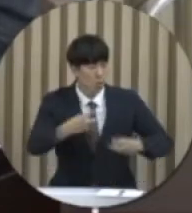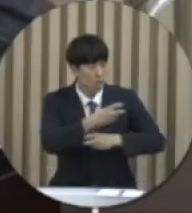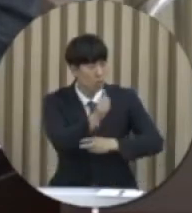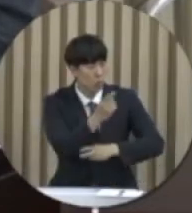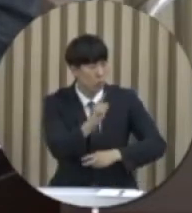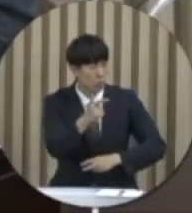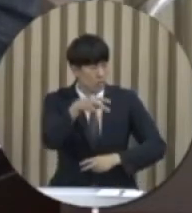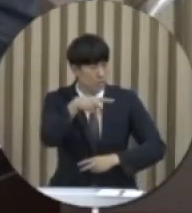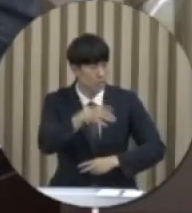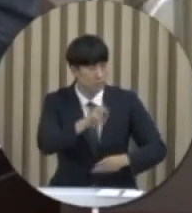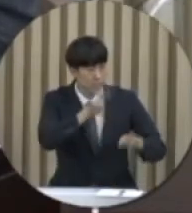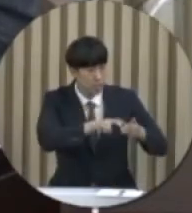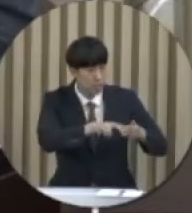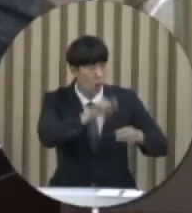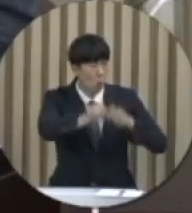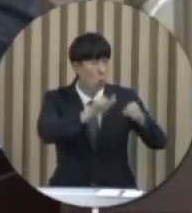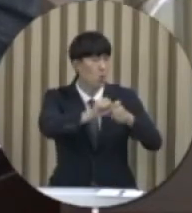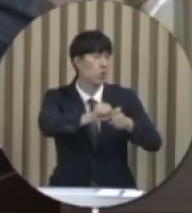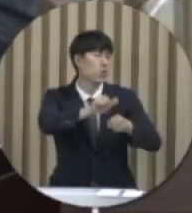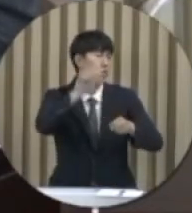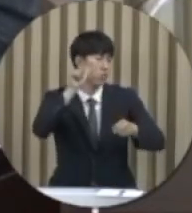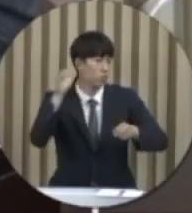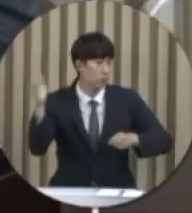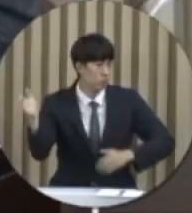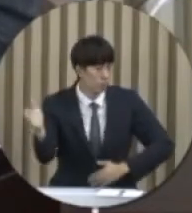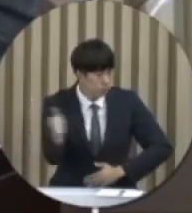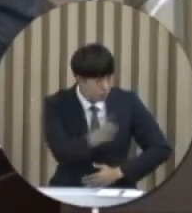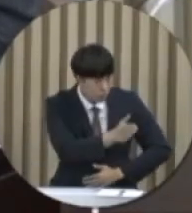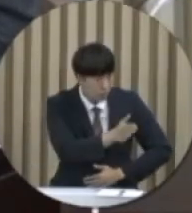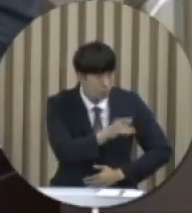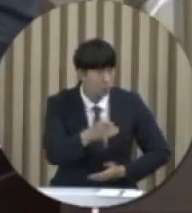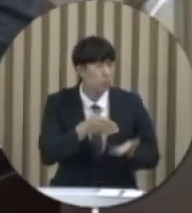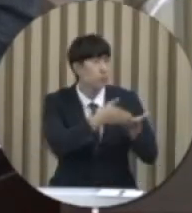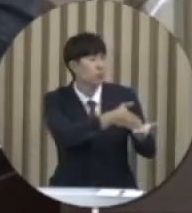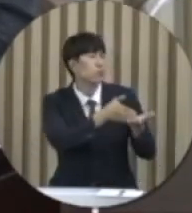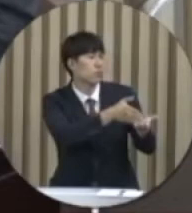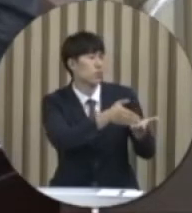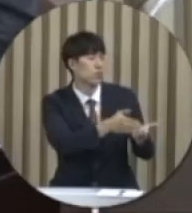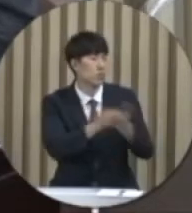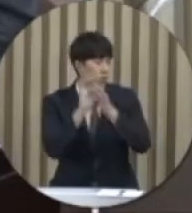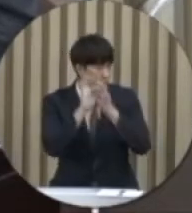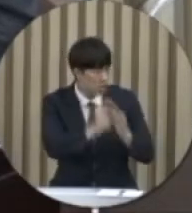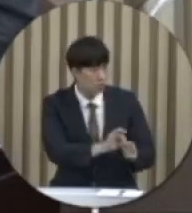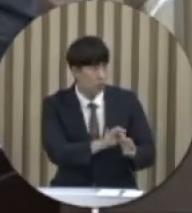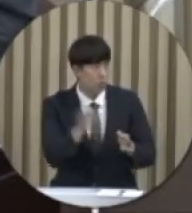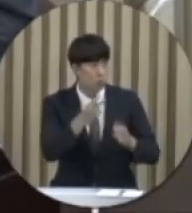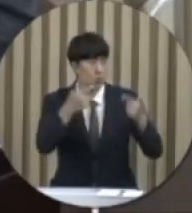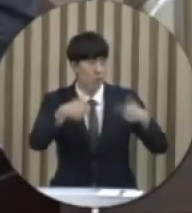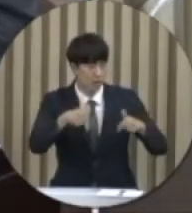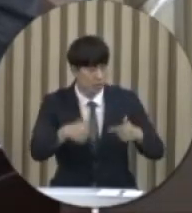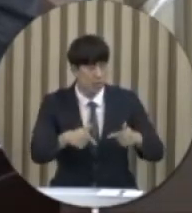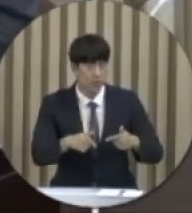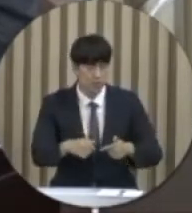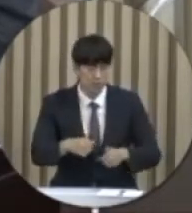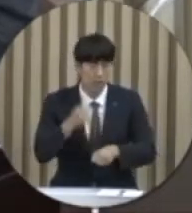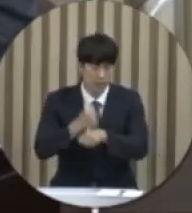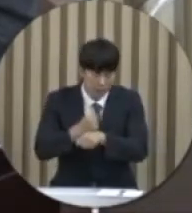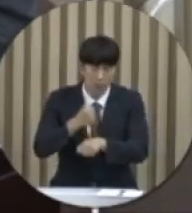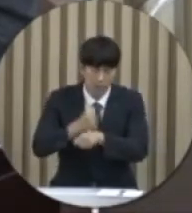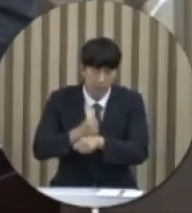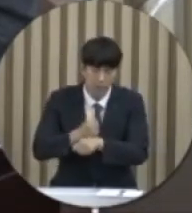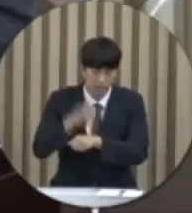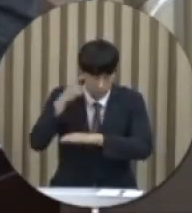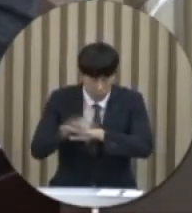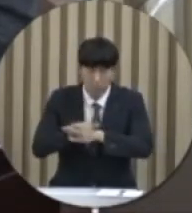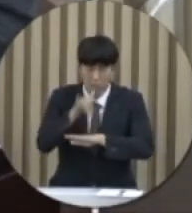환승센터는 5년 전부터 권질승 장관님의 공약 사항이 있고 또늘할 것이라고 이렇게 답변을